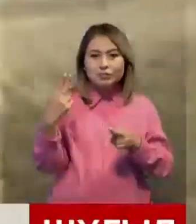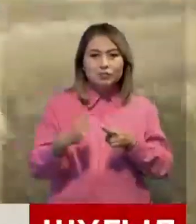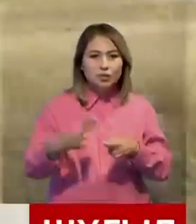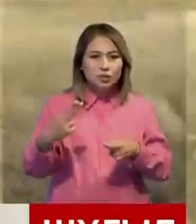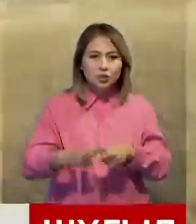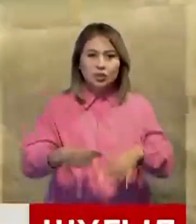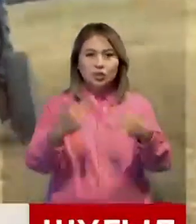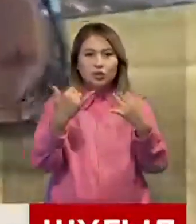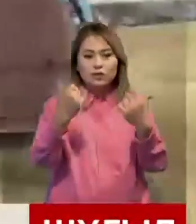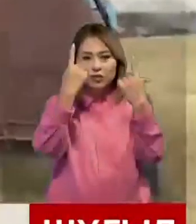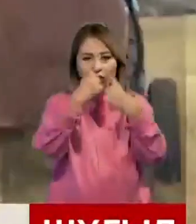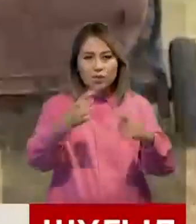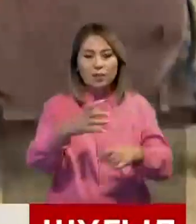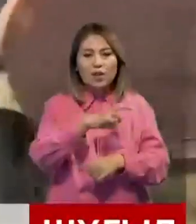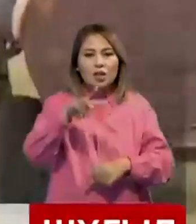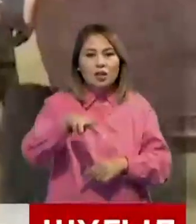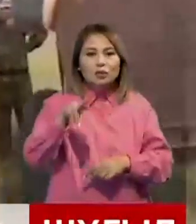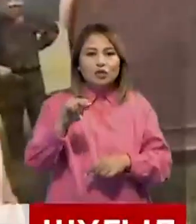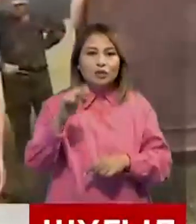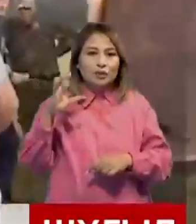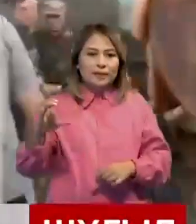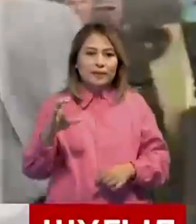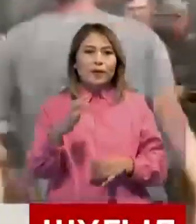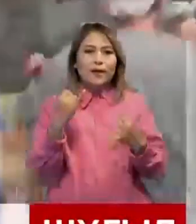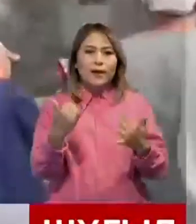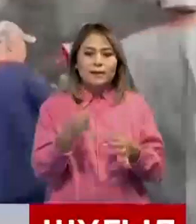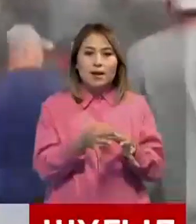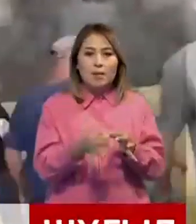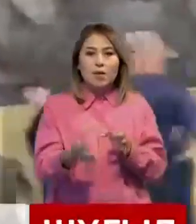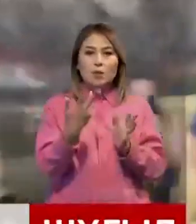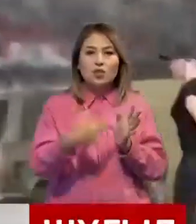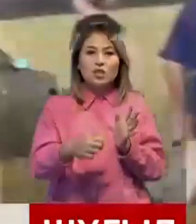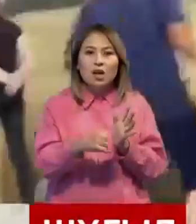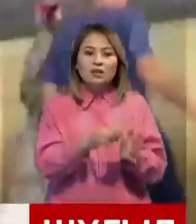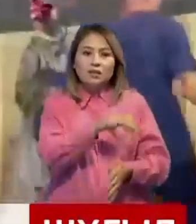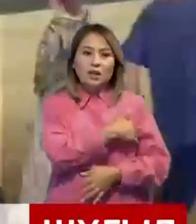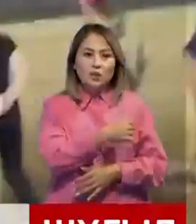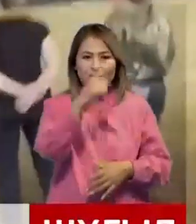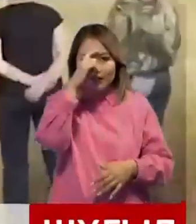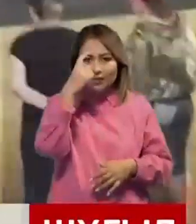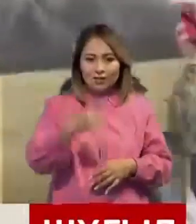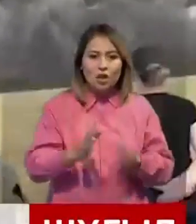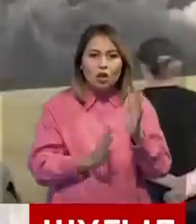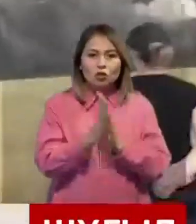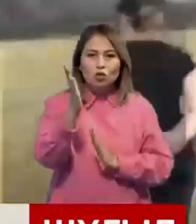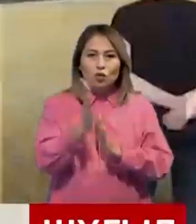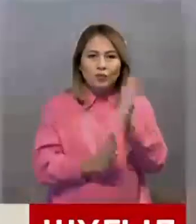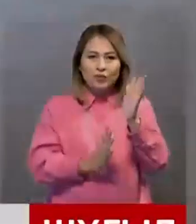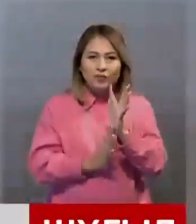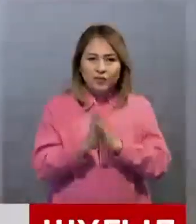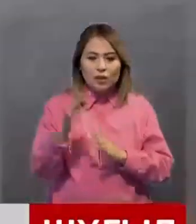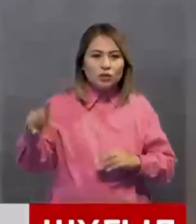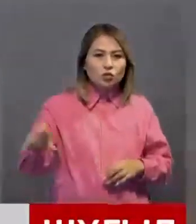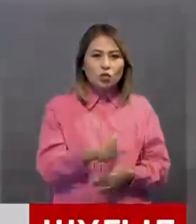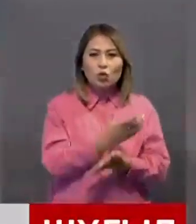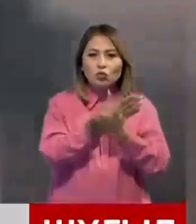деп хабарлаған еді. Бұған дейін төтенше жағдайлар қызметі. Қазір аймақта 36 градус ыстық, шөпті қаулап өскен әрі жолда